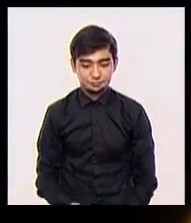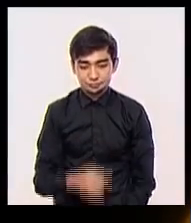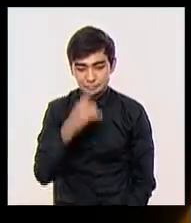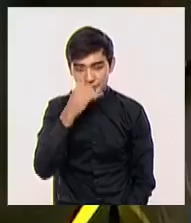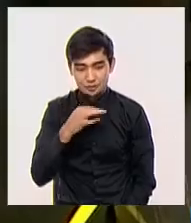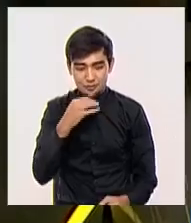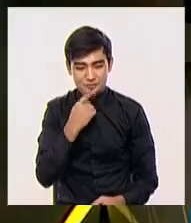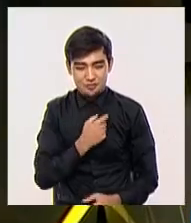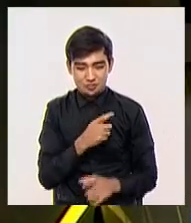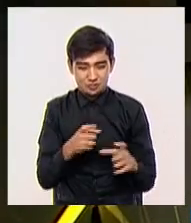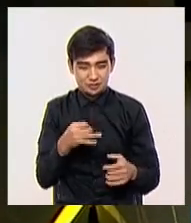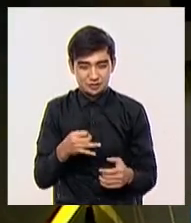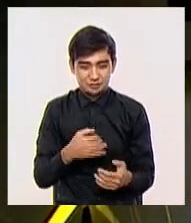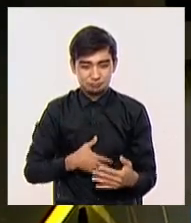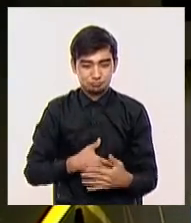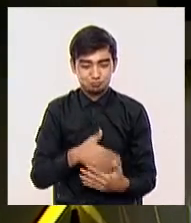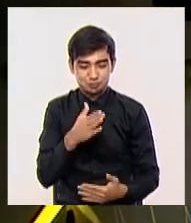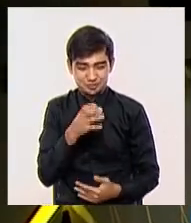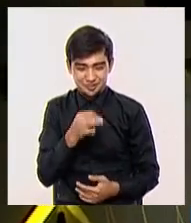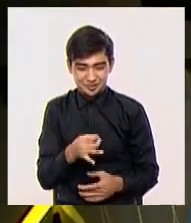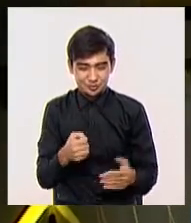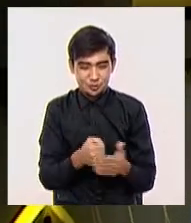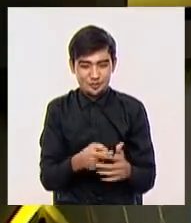Қазақ сарбаздарының қарны тоятын болды. Осыған дейін